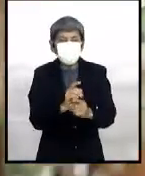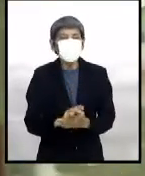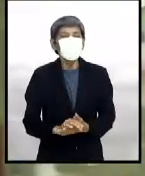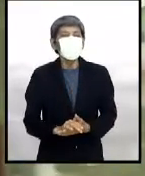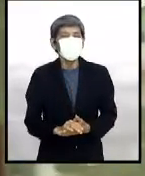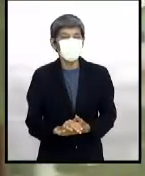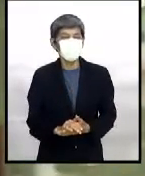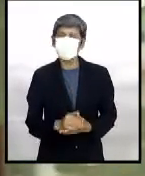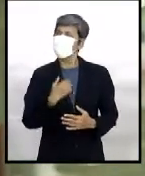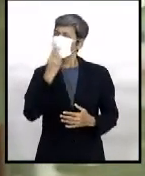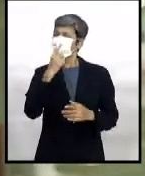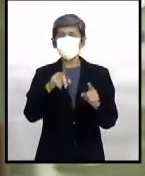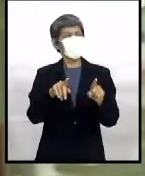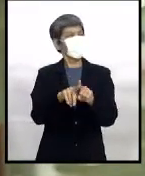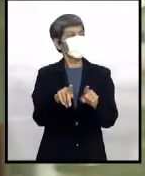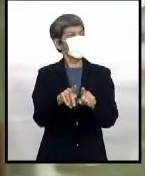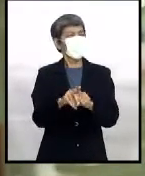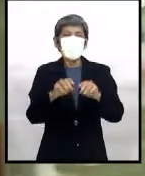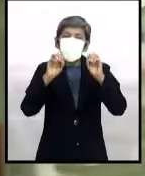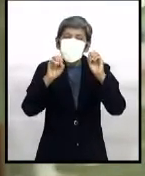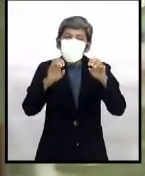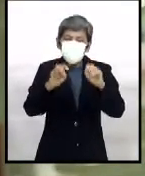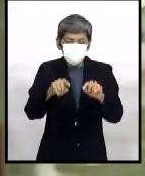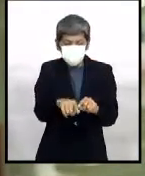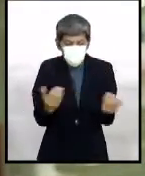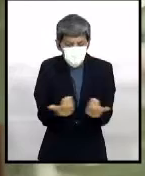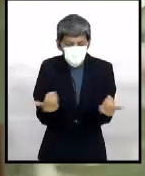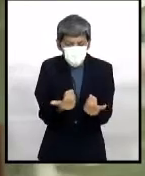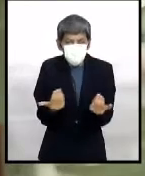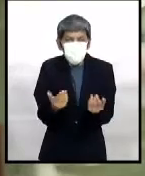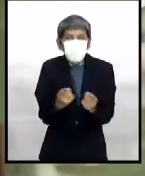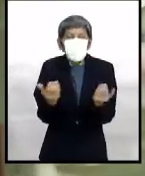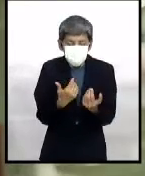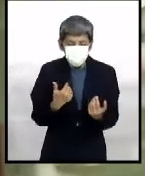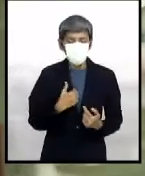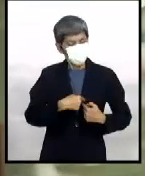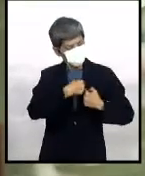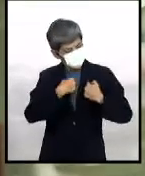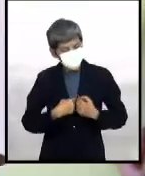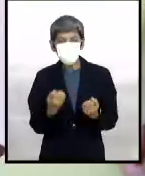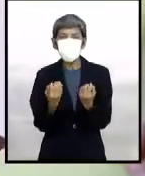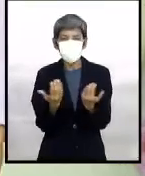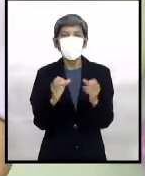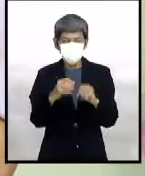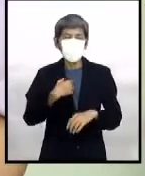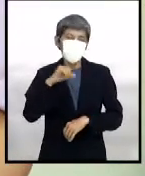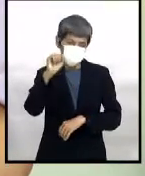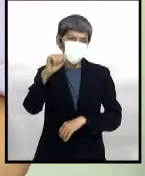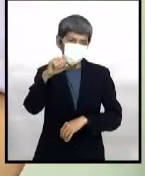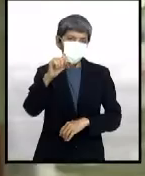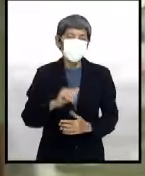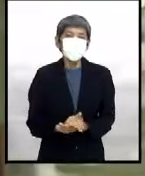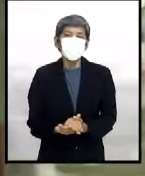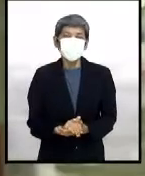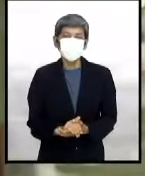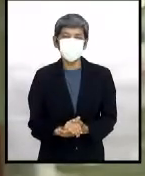พื่อให้เด็กไม่เครียด มันเหมือนคุณนัทสอนเหมือนมีลูกอ่ะแล้วสอนลูกอ่ะใช้หัวใจในการสอนอ่ะมันไม่ได้ใช้ เรียกว่าทำนองนั้น